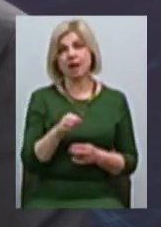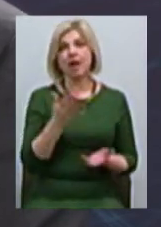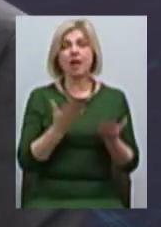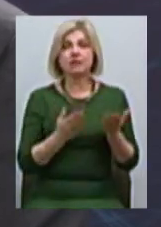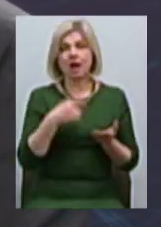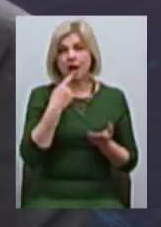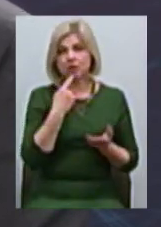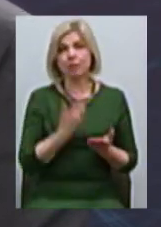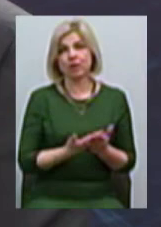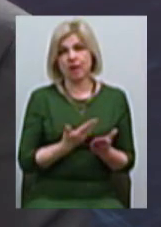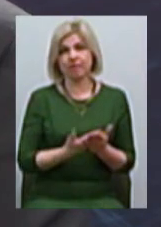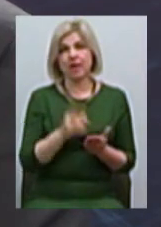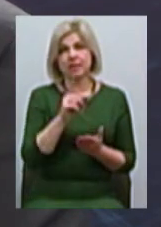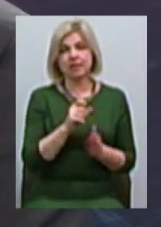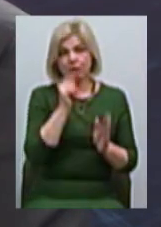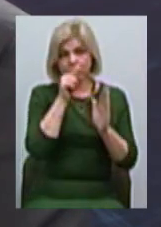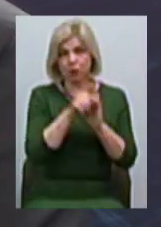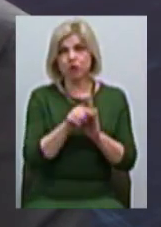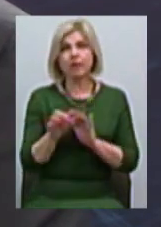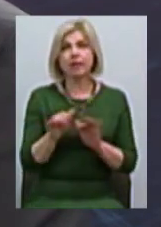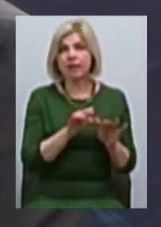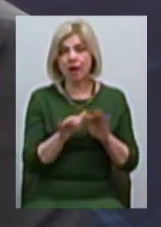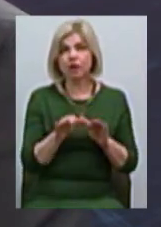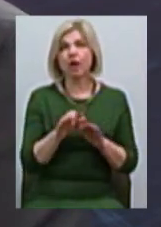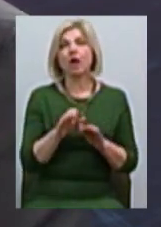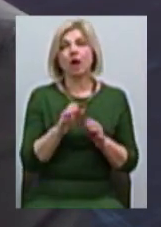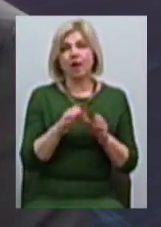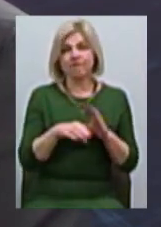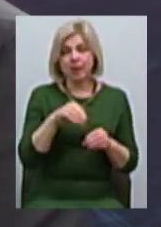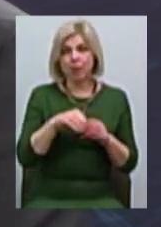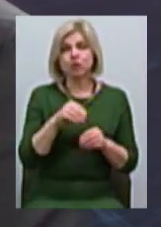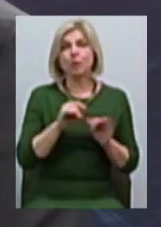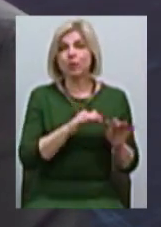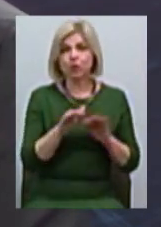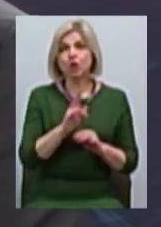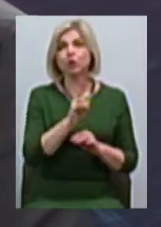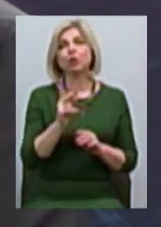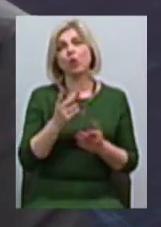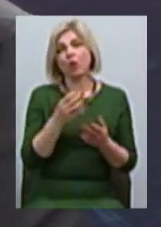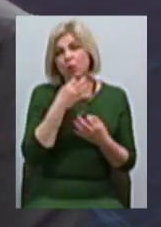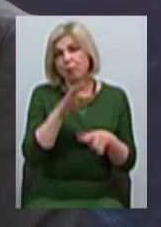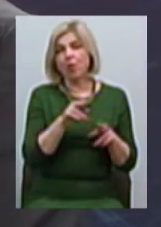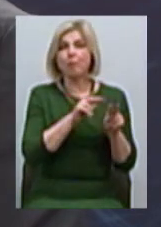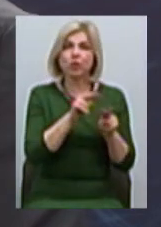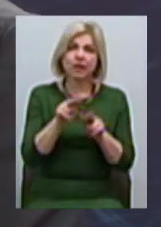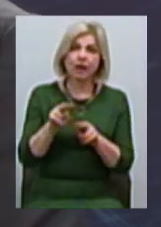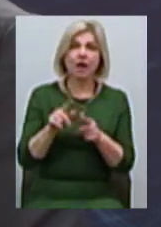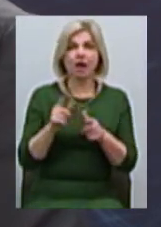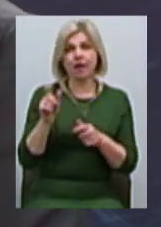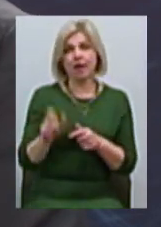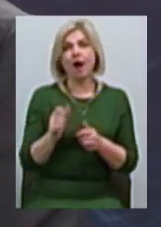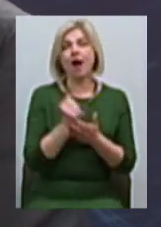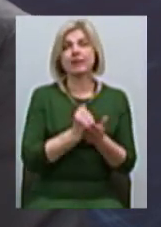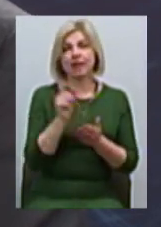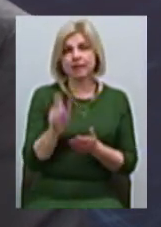кажемо навіть за перешкоджання діяльності там, суб'єкта виборчого процесу, будь-то спостерігач, будь-то кандидат, здійснення їм там,